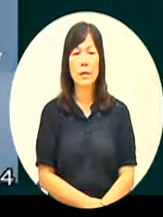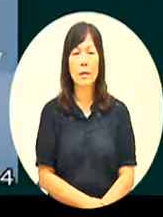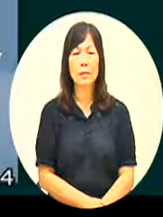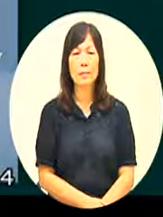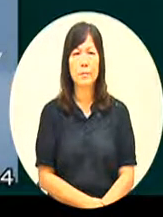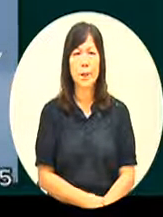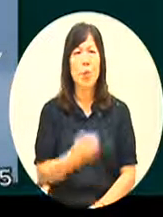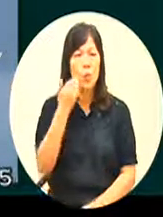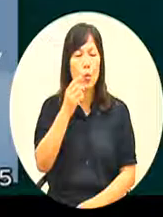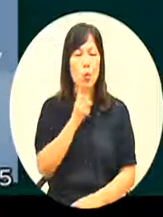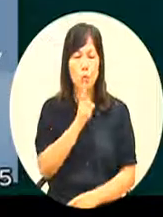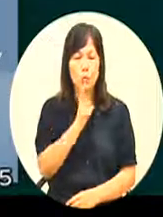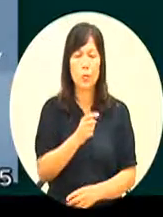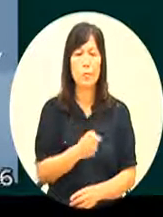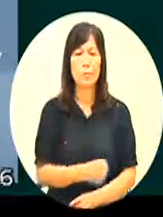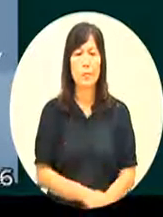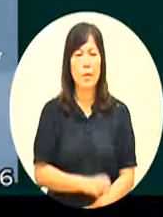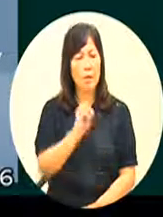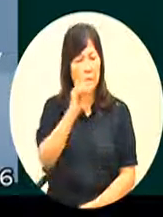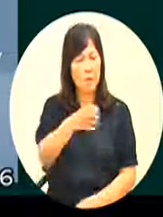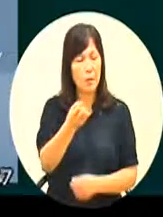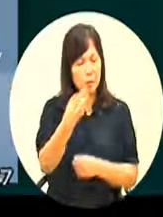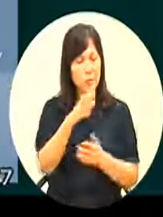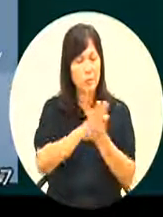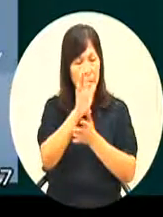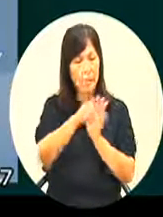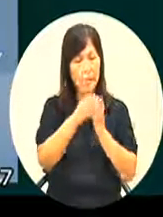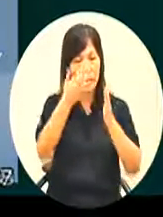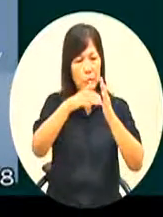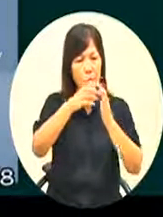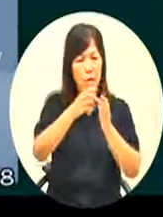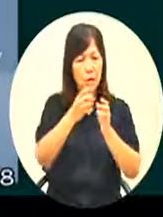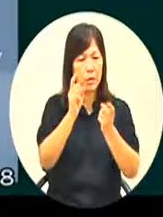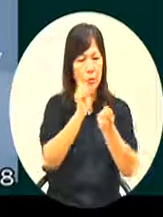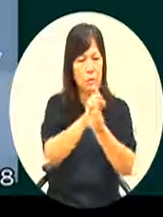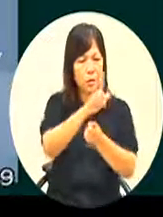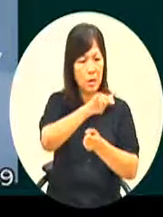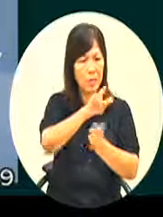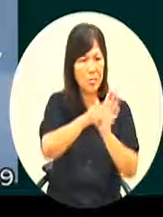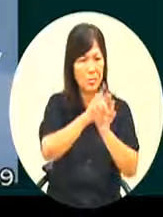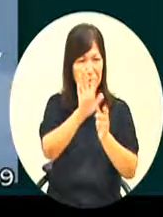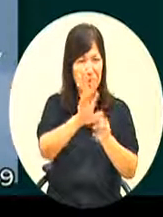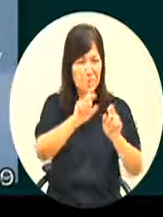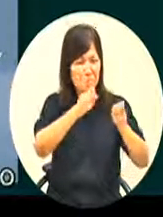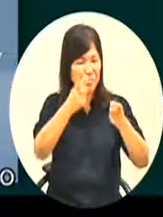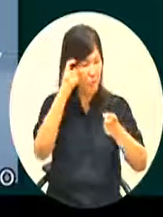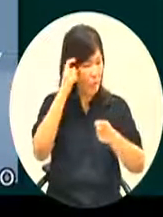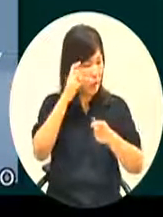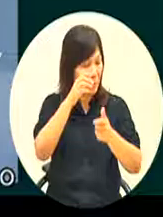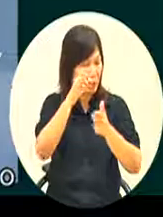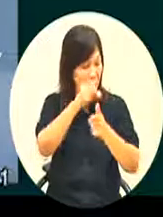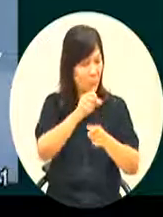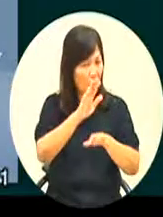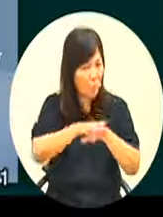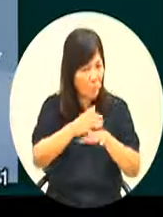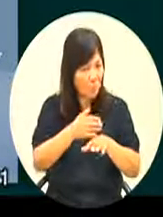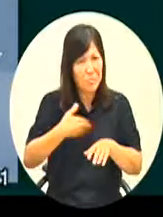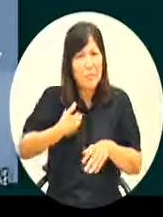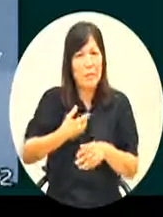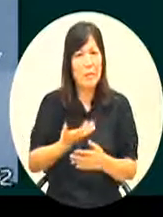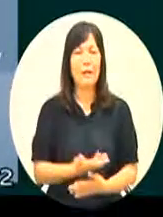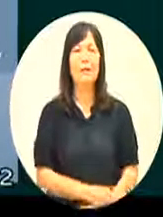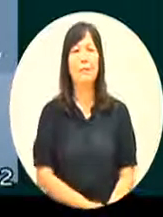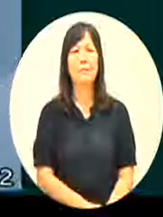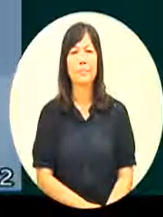如果讲了可能学校要对这个老师 有不同的一些想法跟做法。不过我